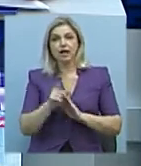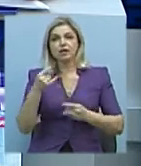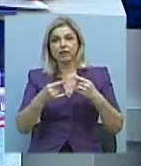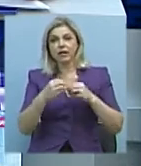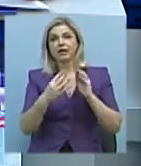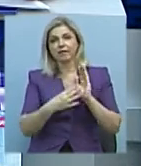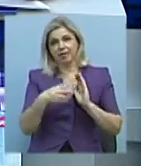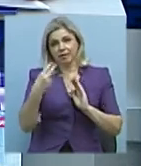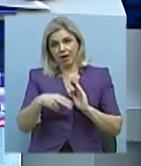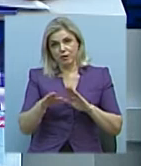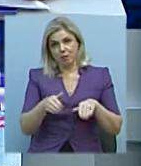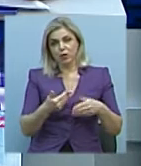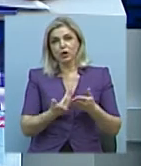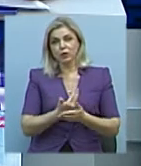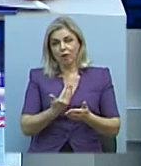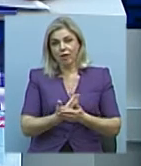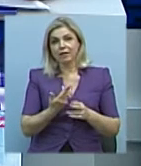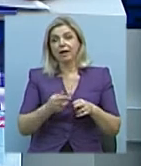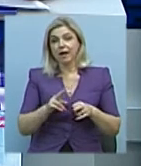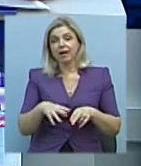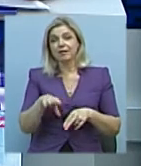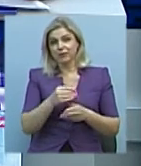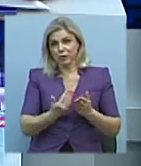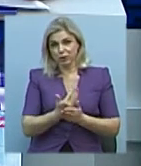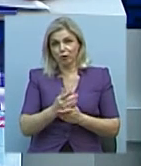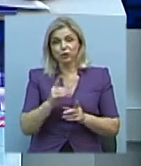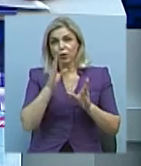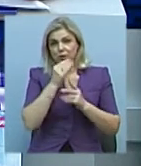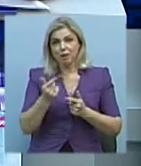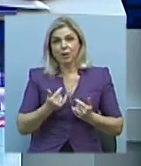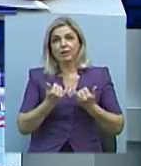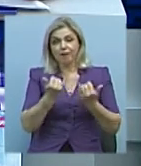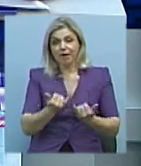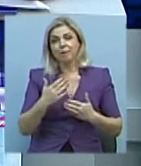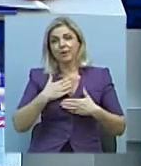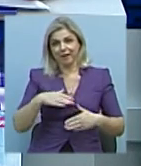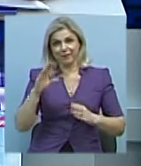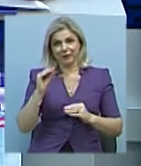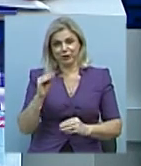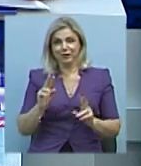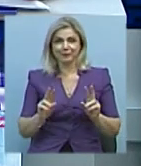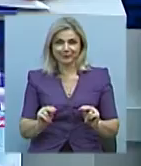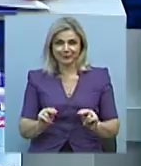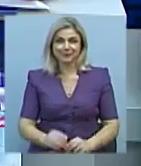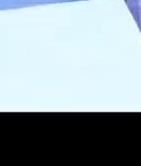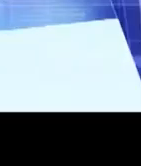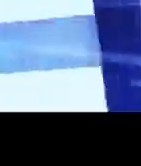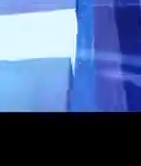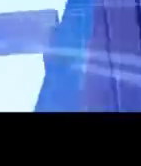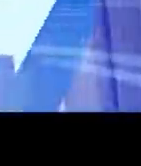одразу після новин. І це були всі новини на цей час, що ми встигли підготувати для вас. Гарного вам вечора і нехай щастить!